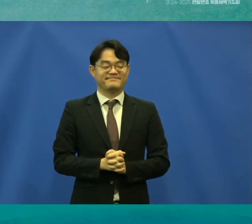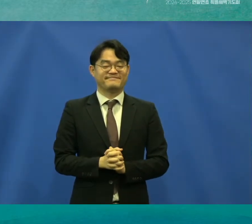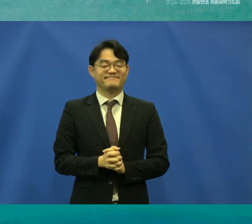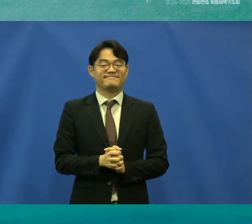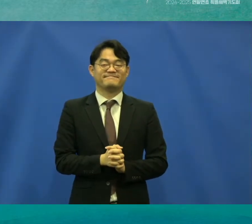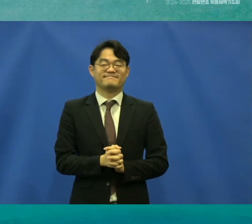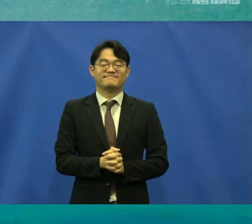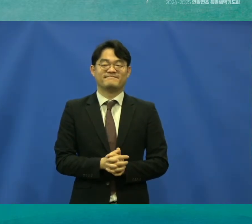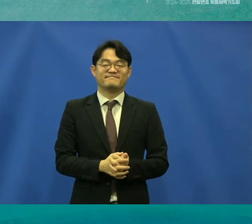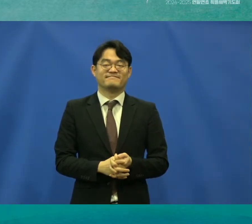자,